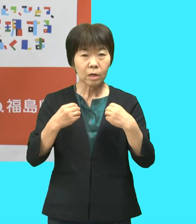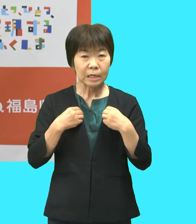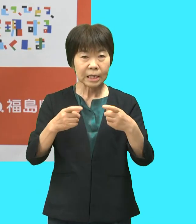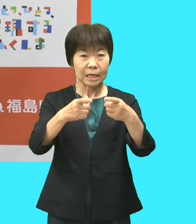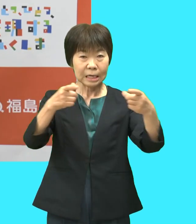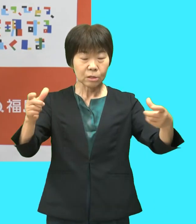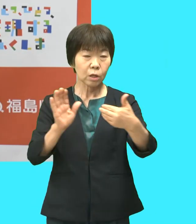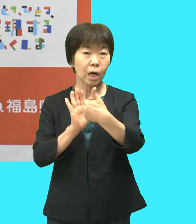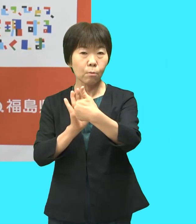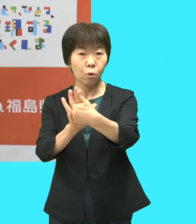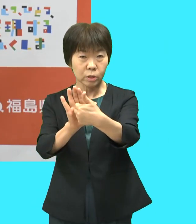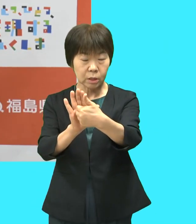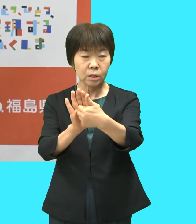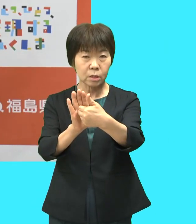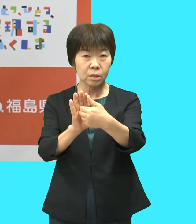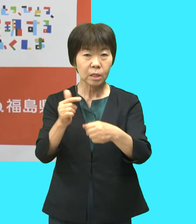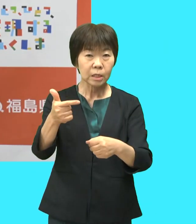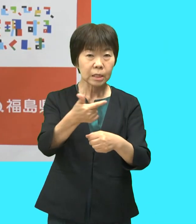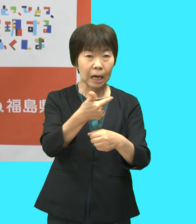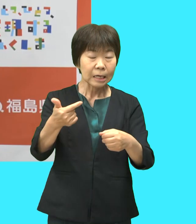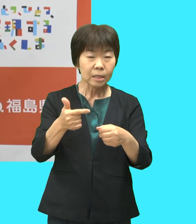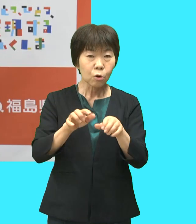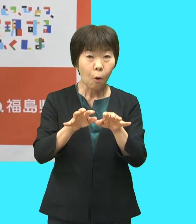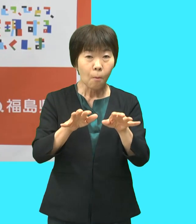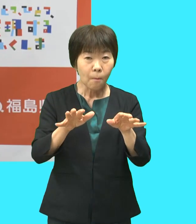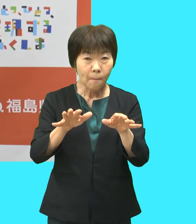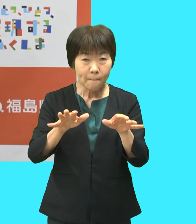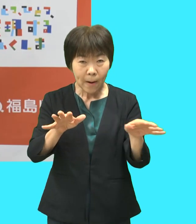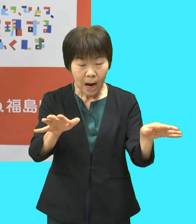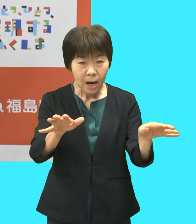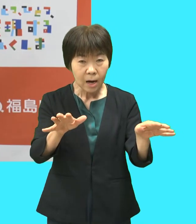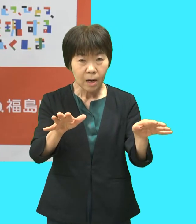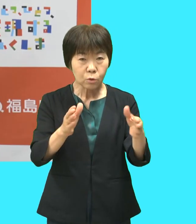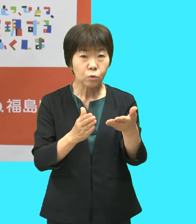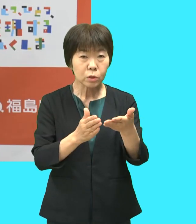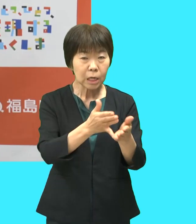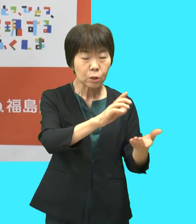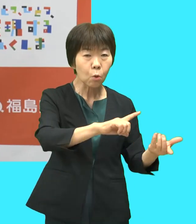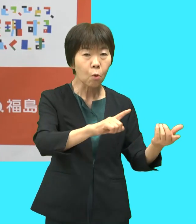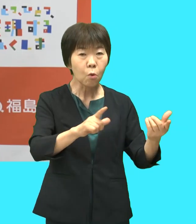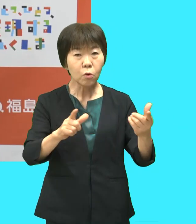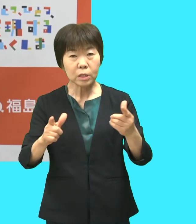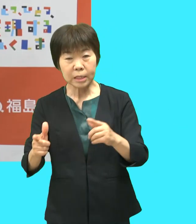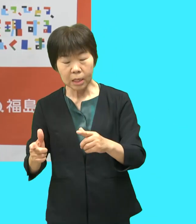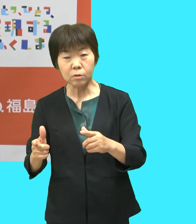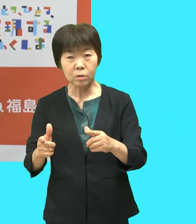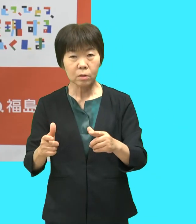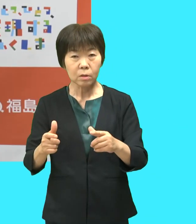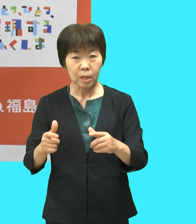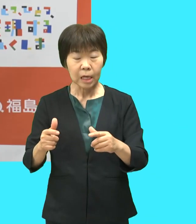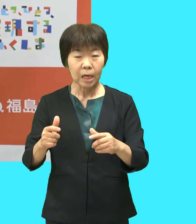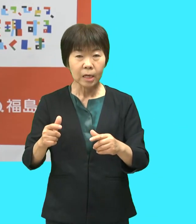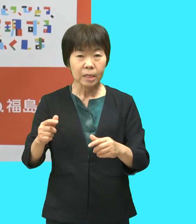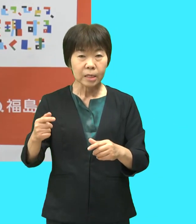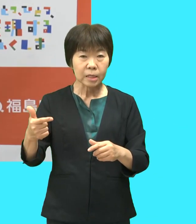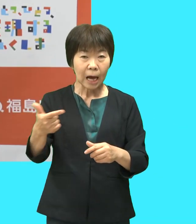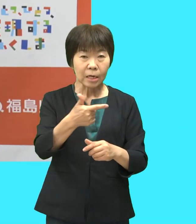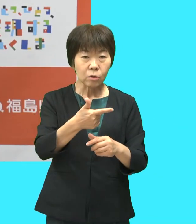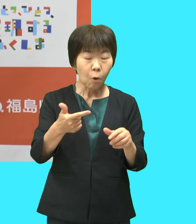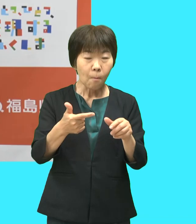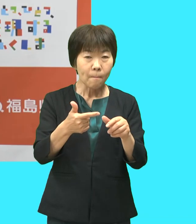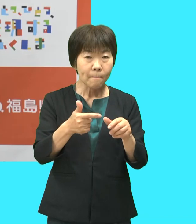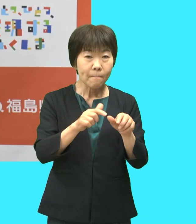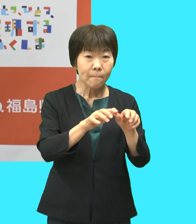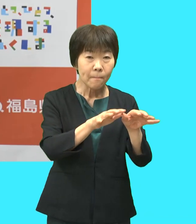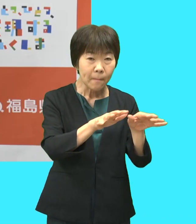大防止、第6波をできるだけスタートを遅らせる、さらに第6波の波を第5